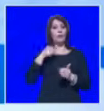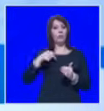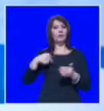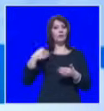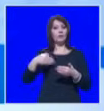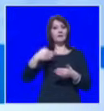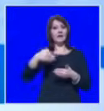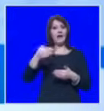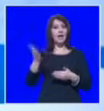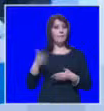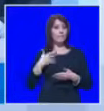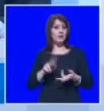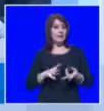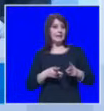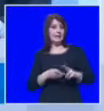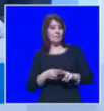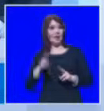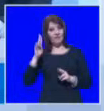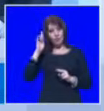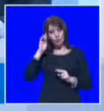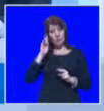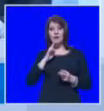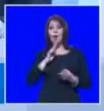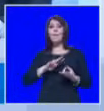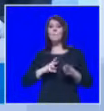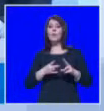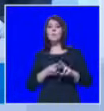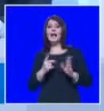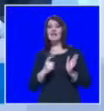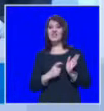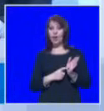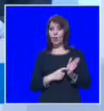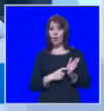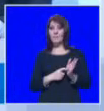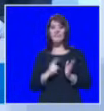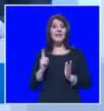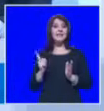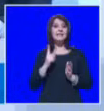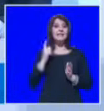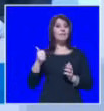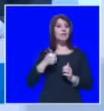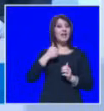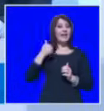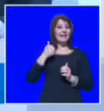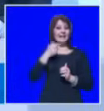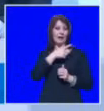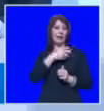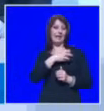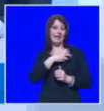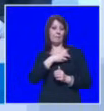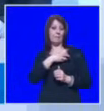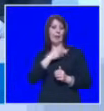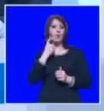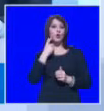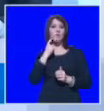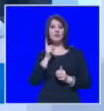вие поискахте смяна на службите, промяна на законодателството, само че лидера на ГЕРБ Бойко Борисов не влезе в